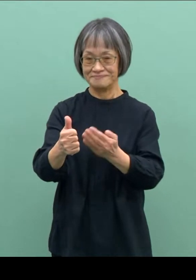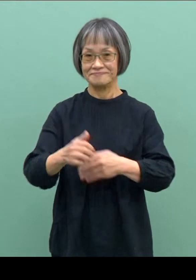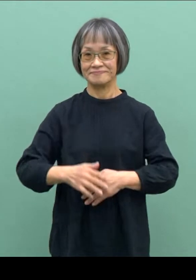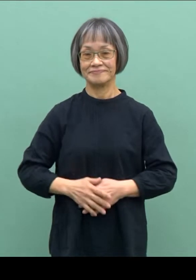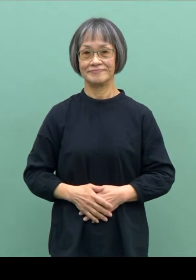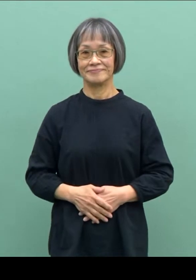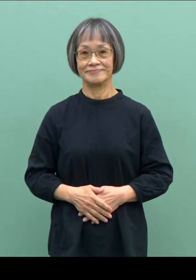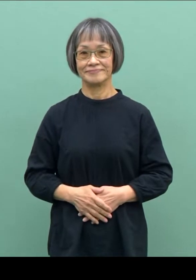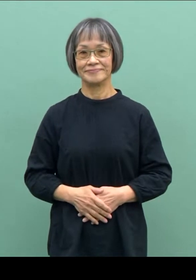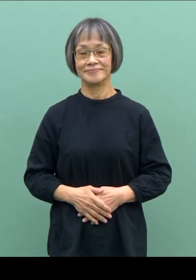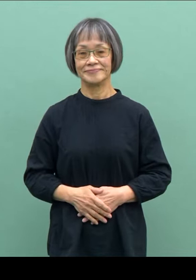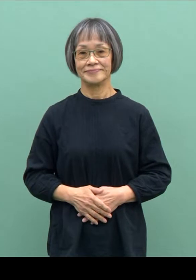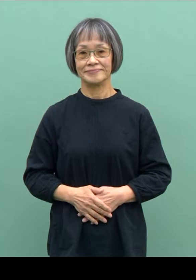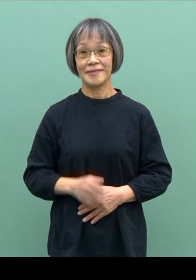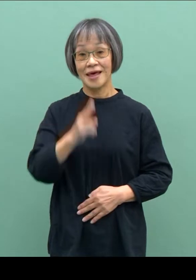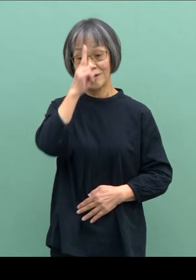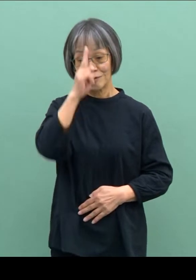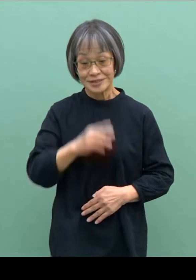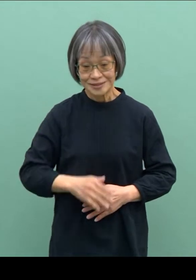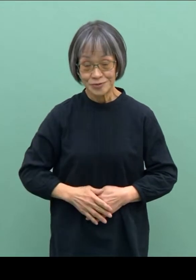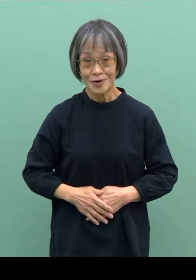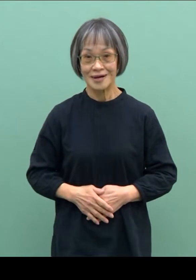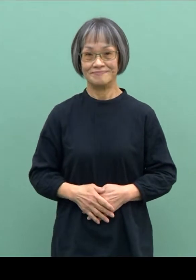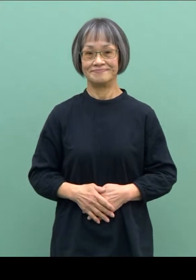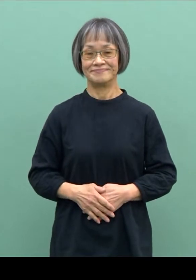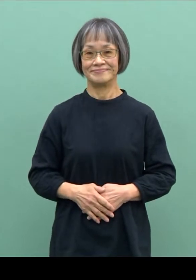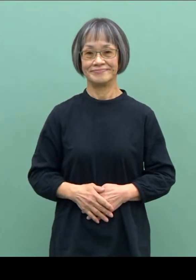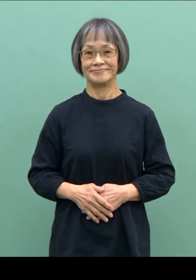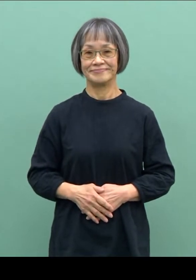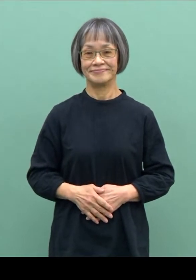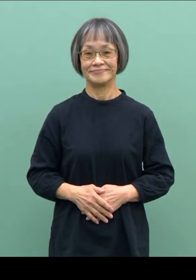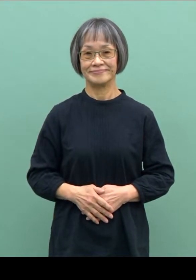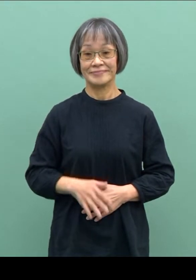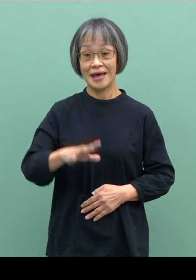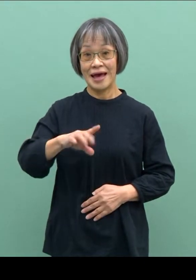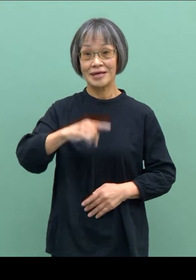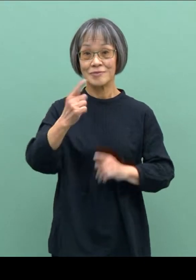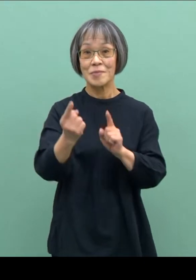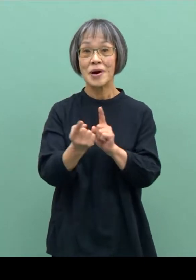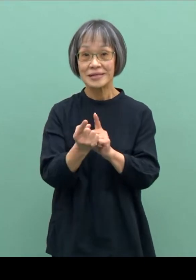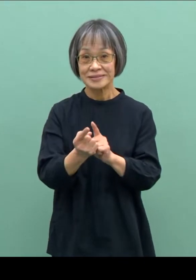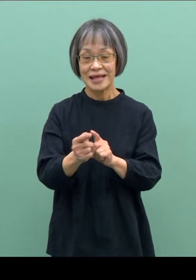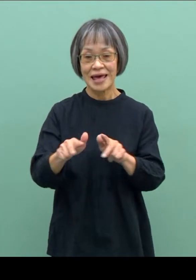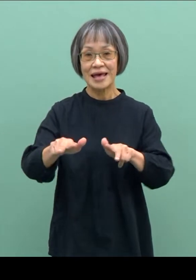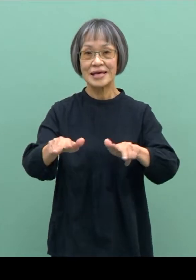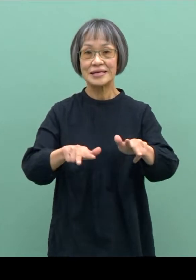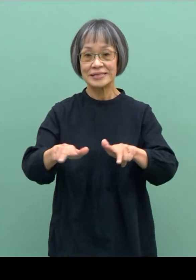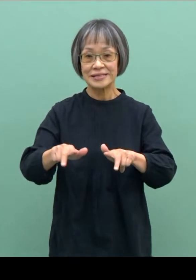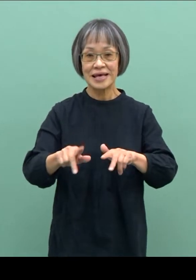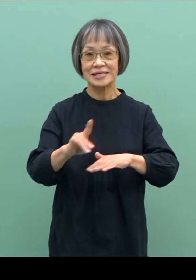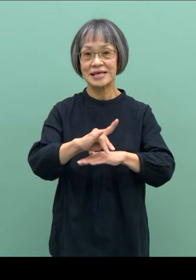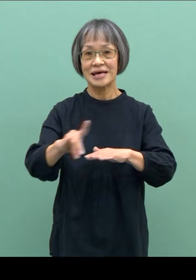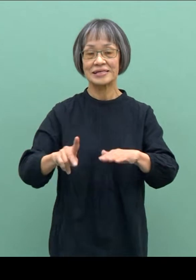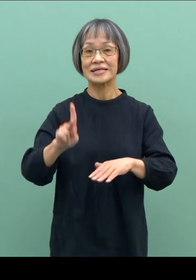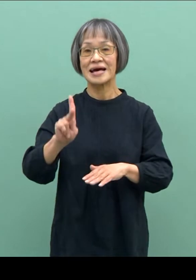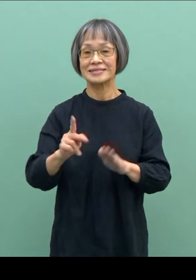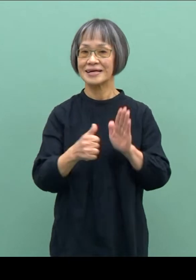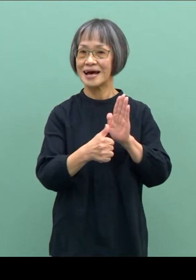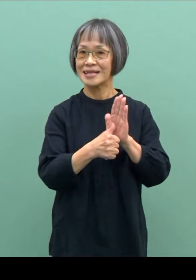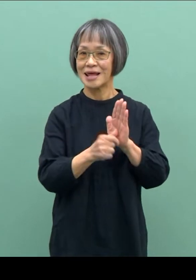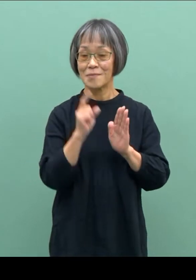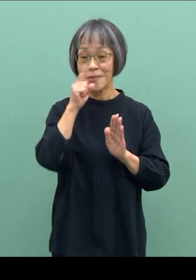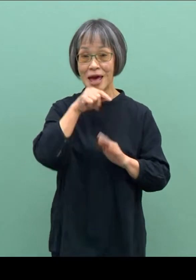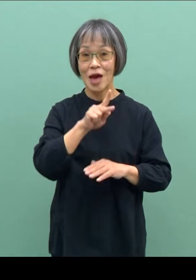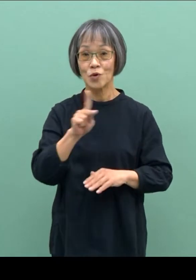者に話を聞きましょう。こんにちは、古賀さん。 はじめまして、てんさん。制作企画課の古賀です